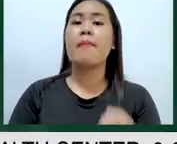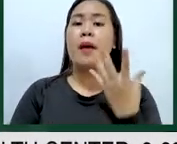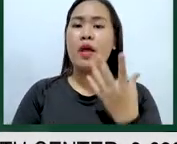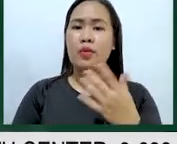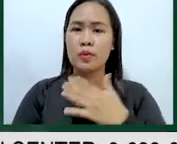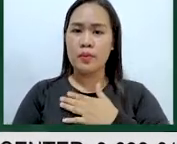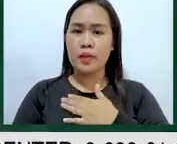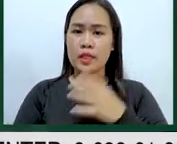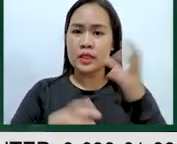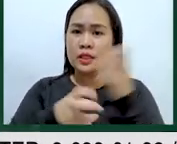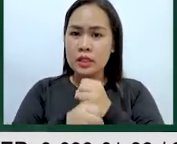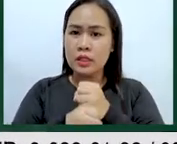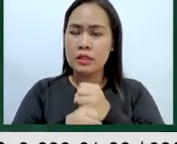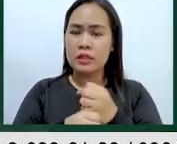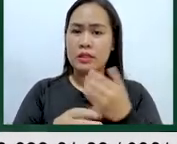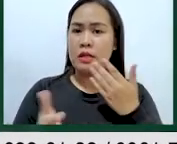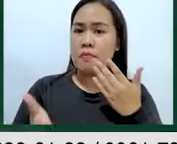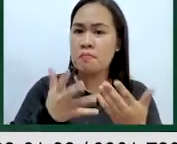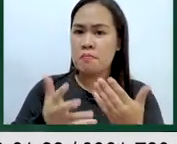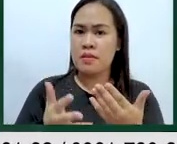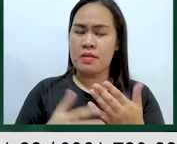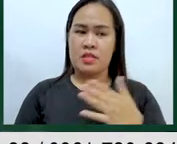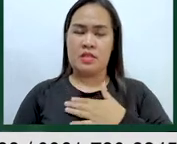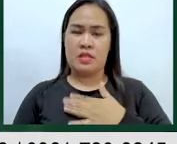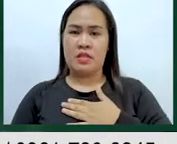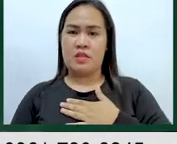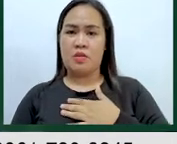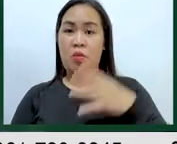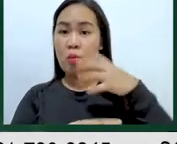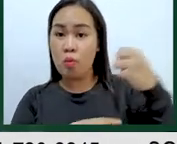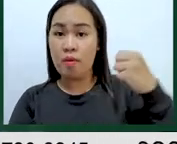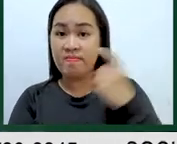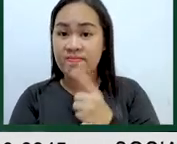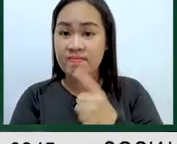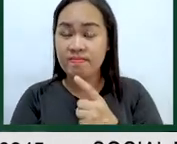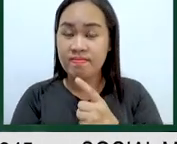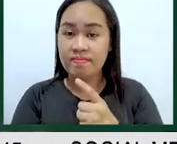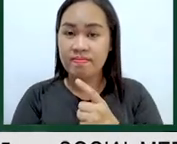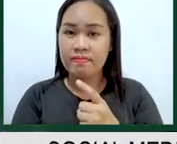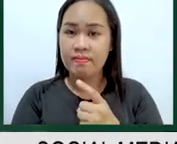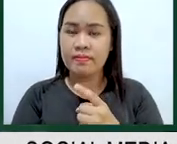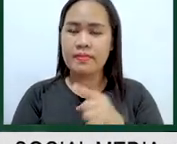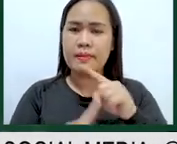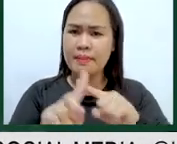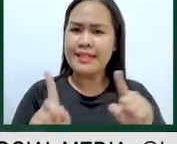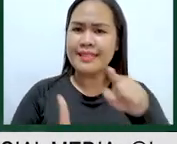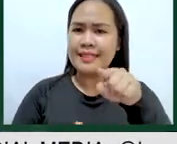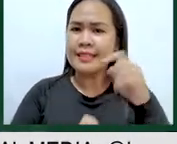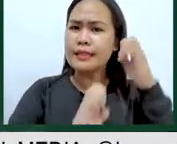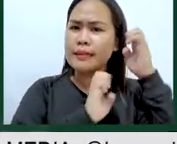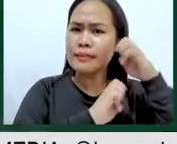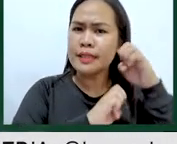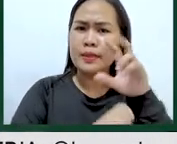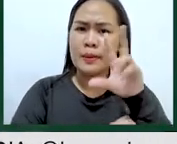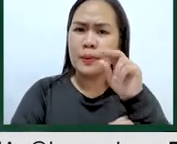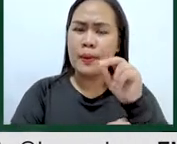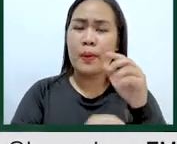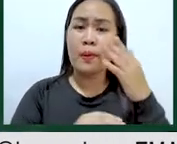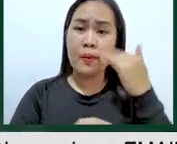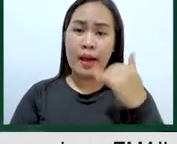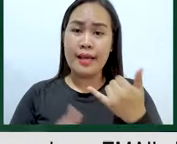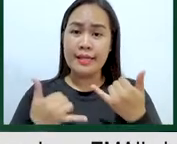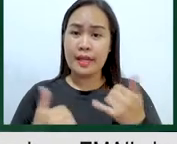kalamidad, pandemya, wag rin ho natin asahan na malalaman din o matutuntun tayo ng gobyerno kung nasaan po